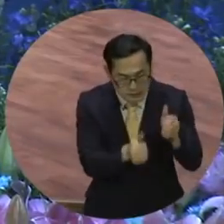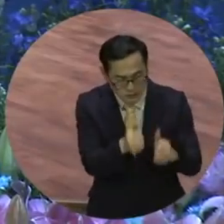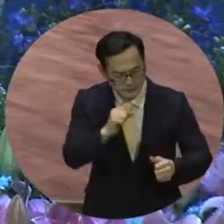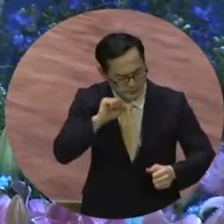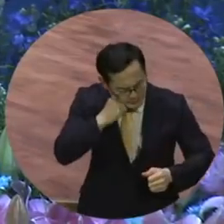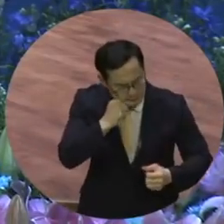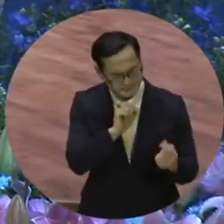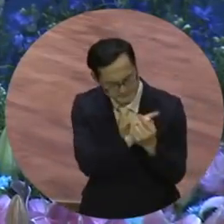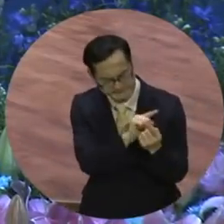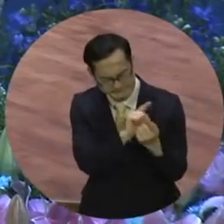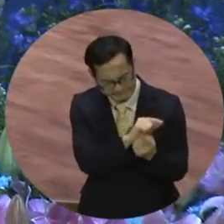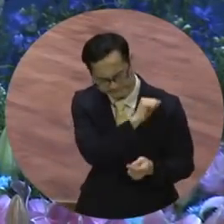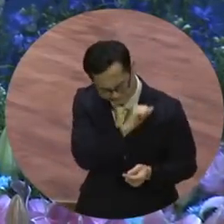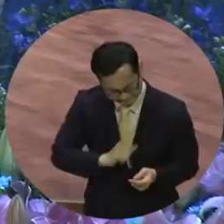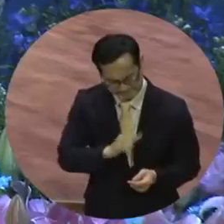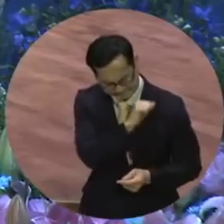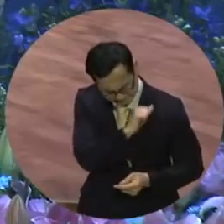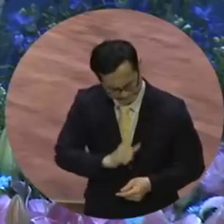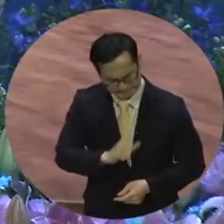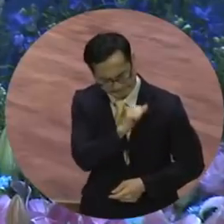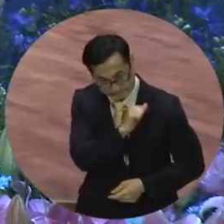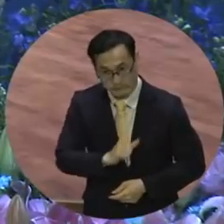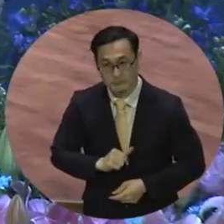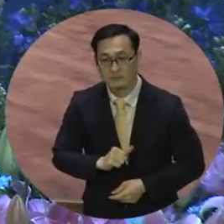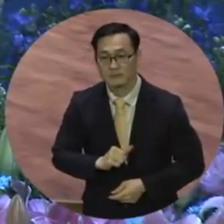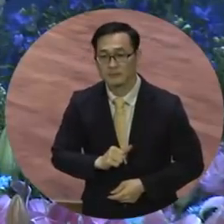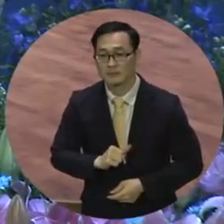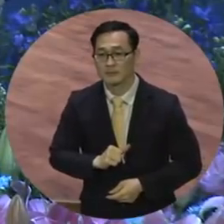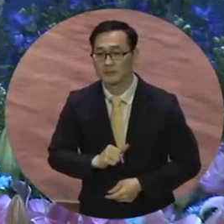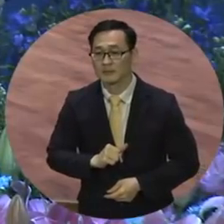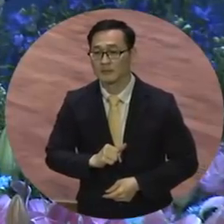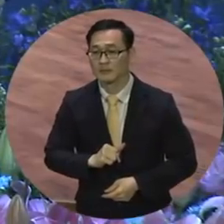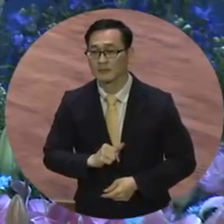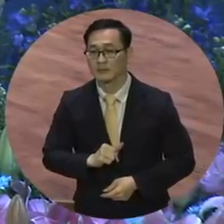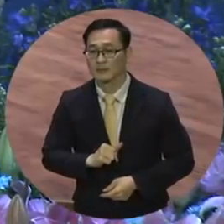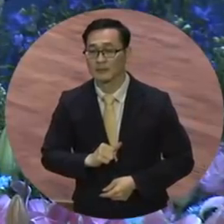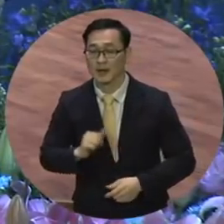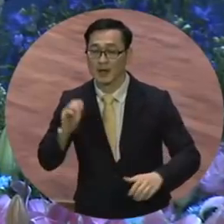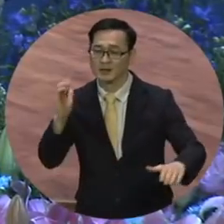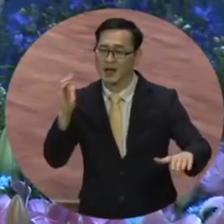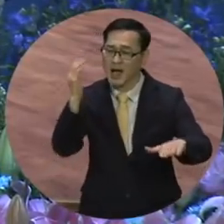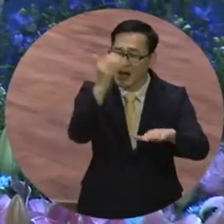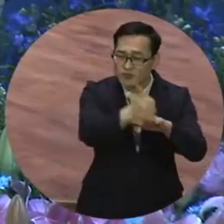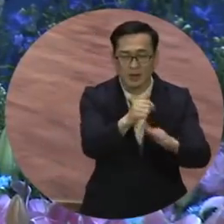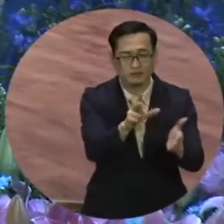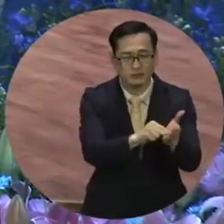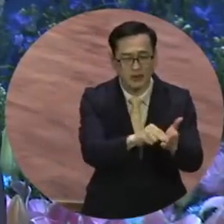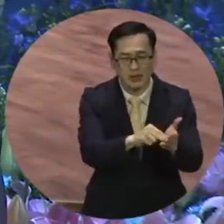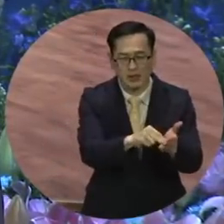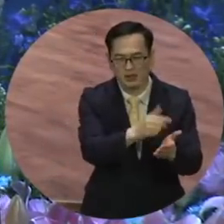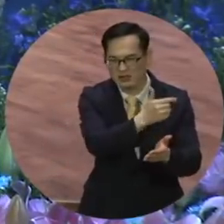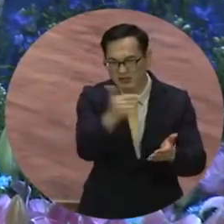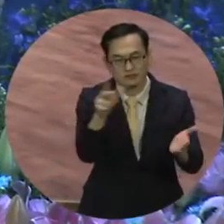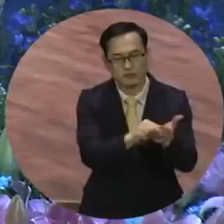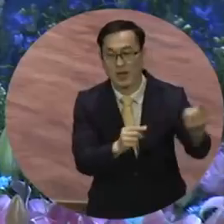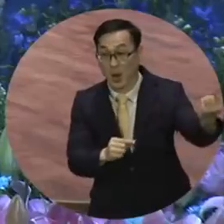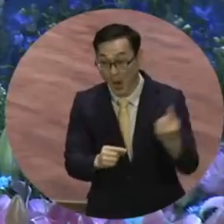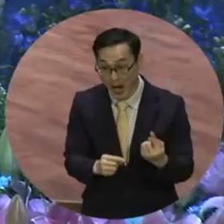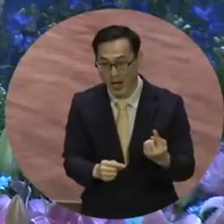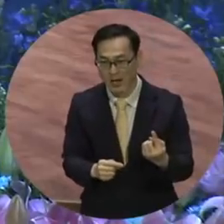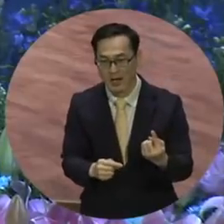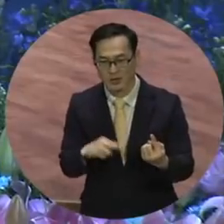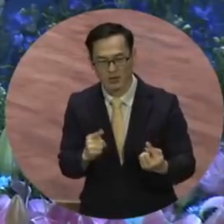거쳐나간 이런 학생들은, 직면한 학생들은 나중에 어떤 문제가 와도 그런 인내심 자기도